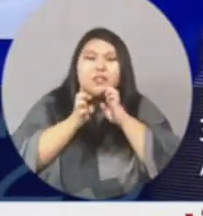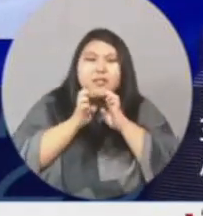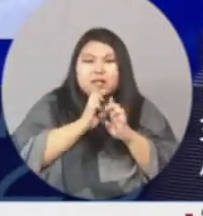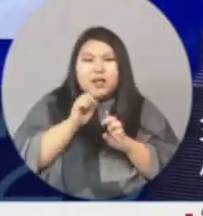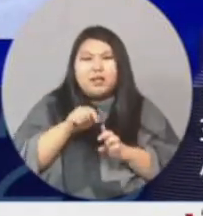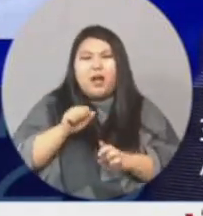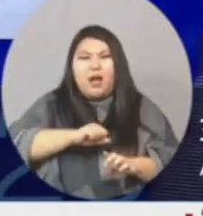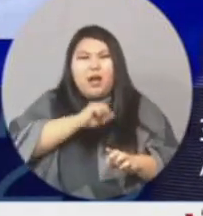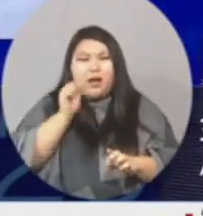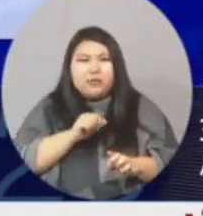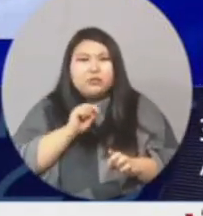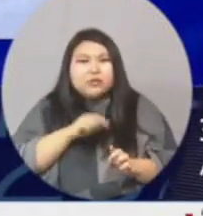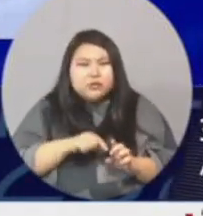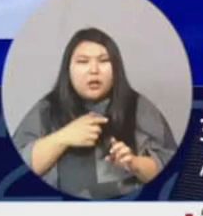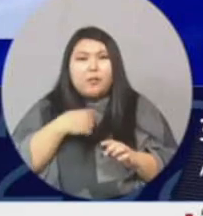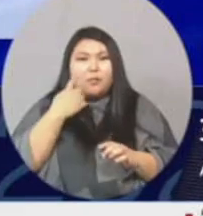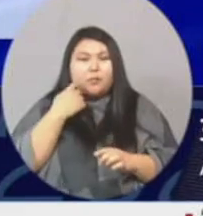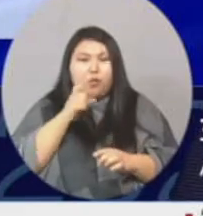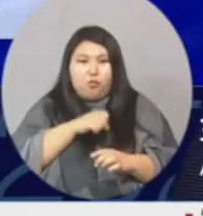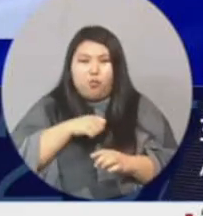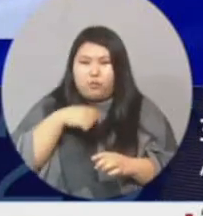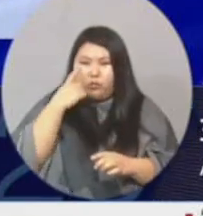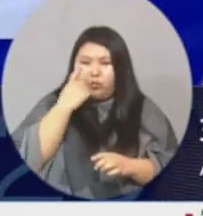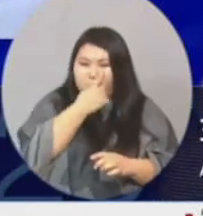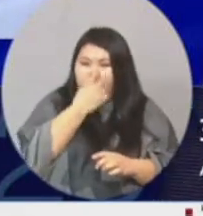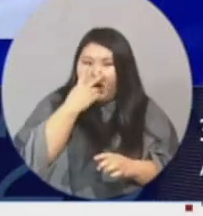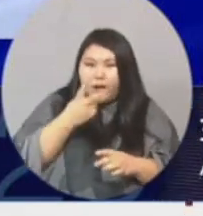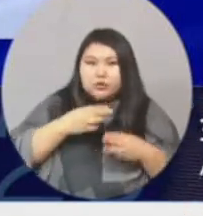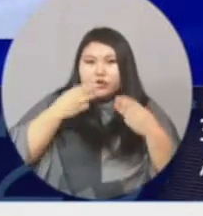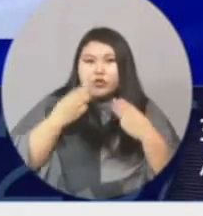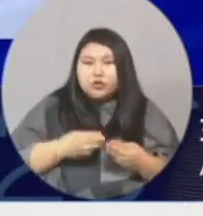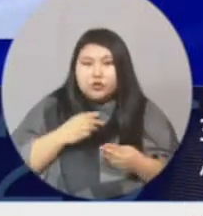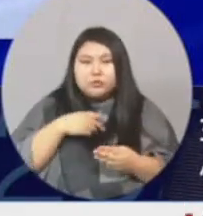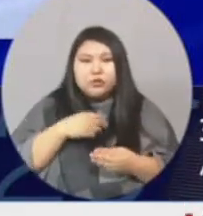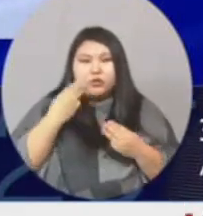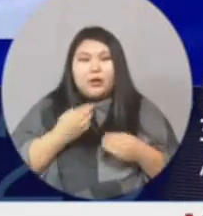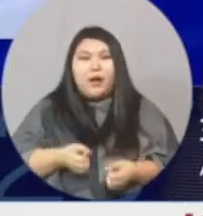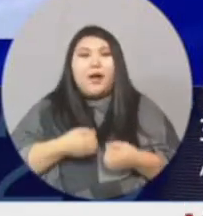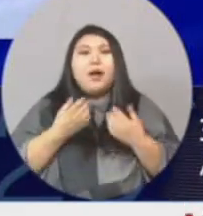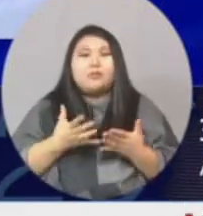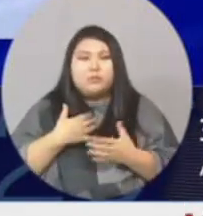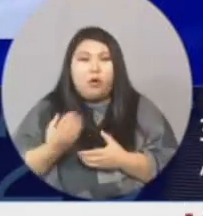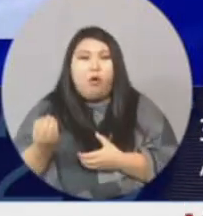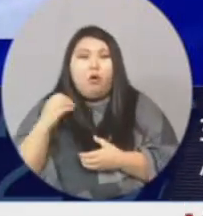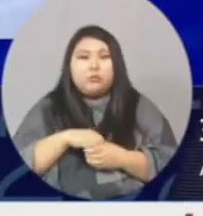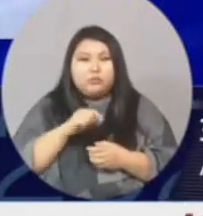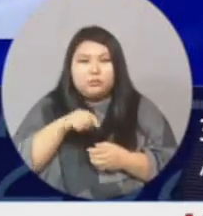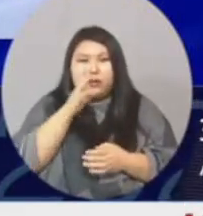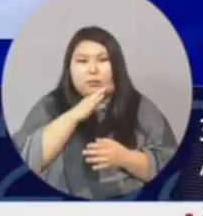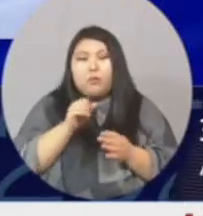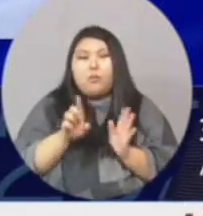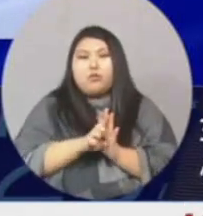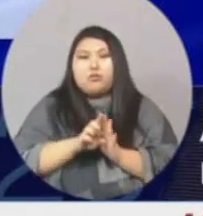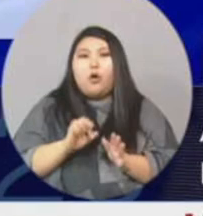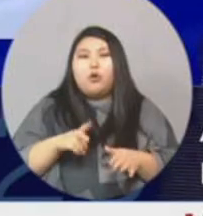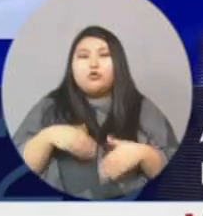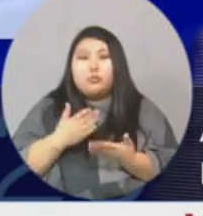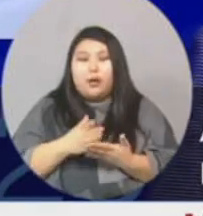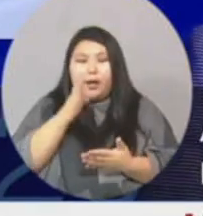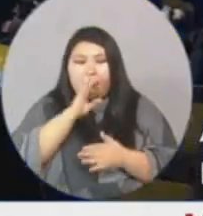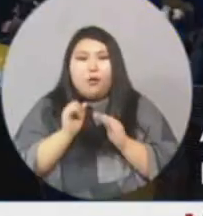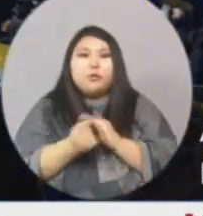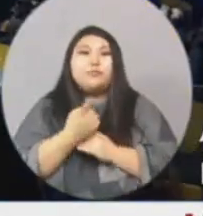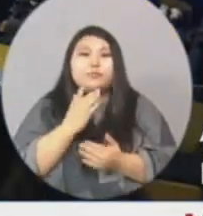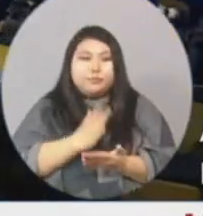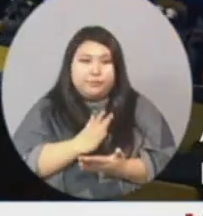шийдэх асуудлуудыг эмэгтэй хүмүүсийн нүдээр харж шийдвэрлэх юм шийдэл гаргахад оролцоход ийм боломж олгож байгаагаараа маш их онцлог